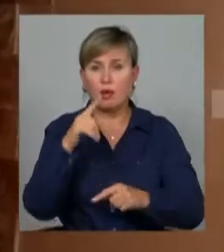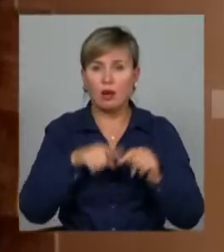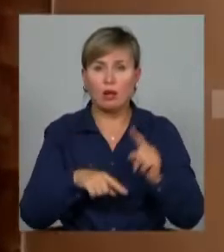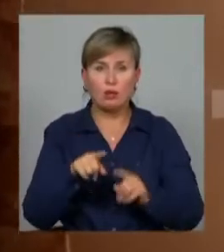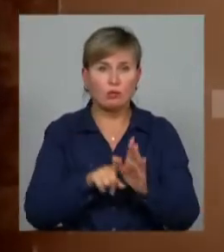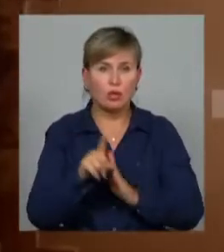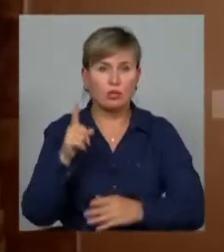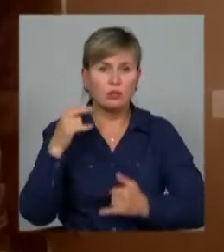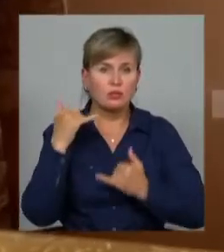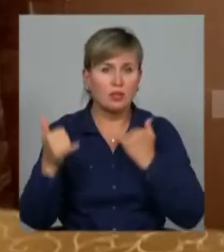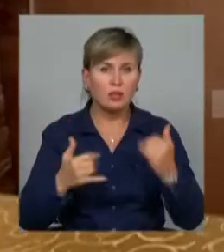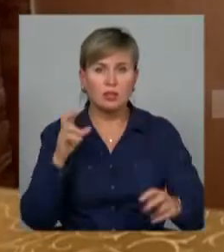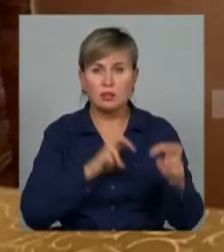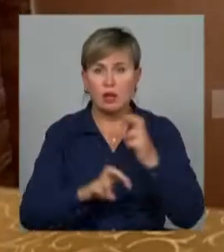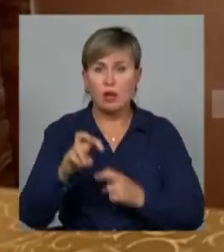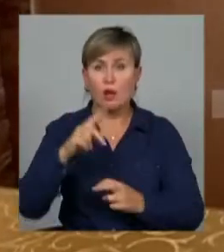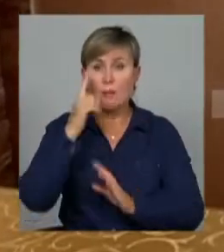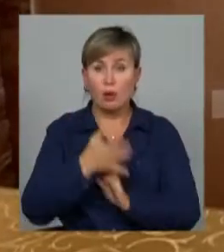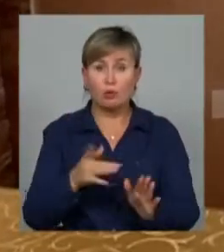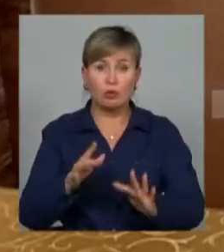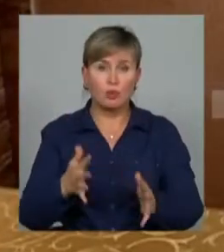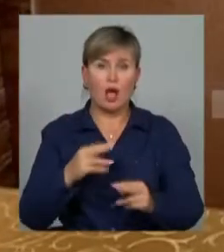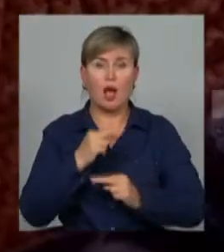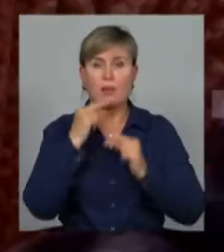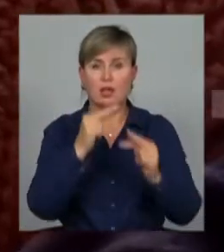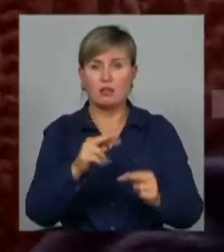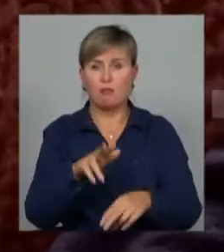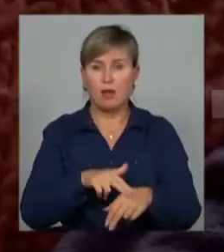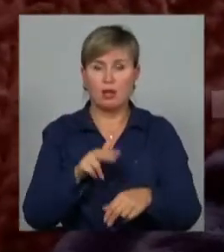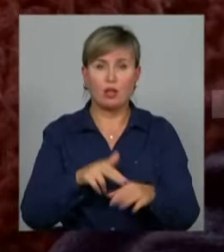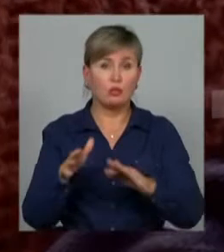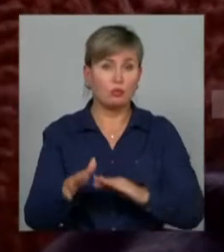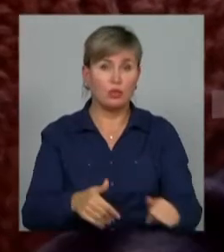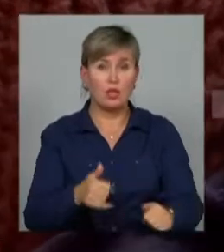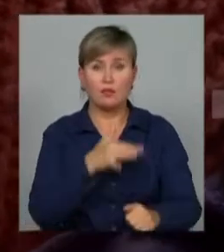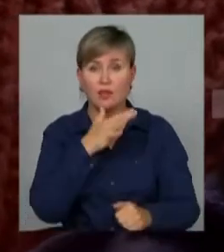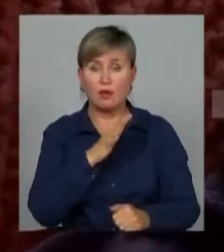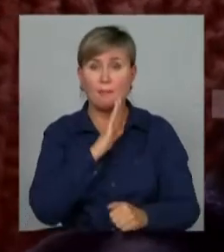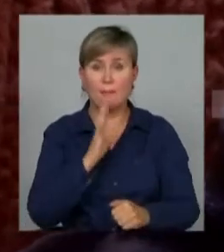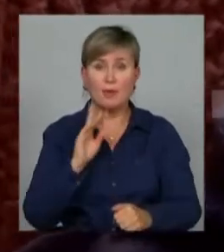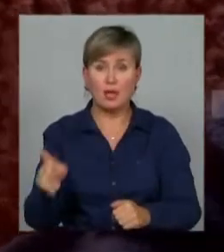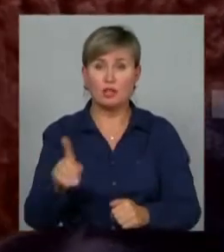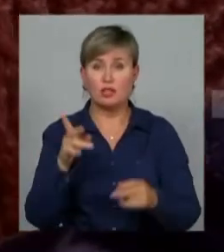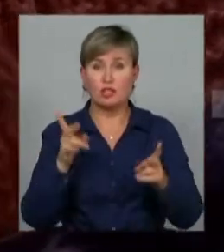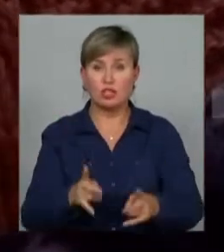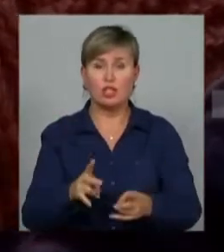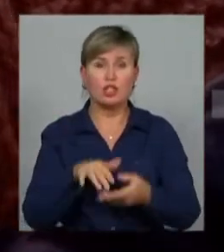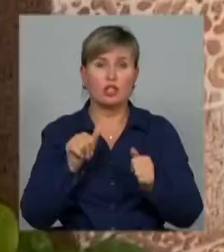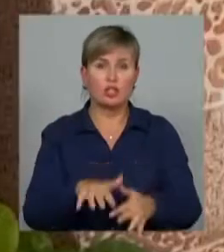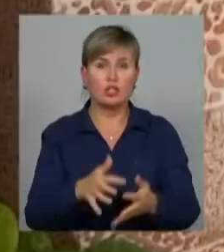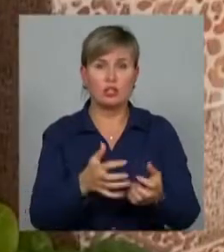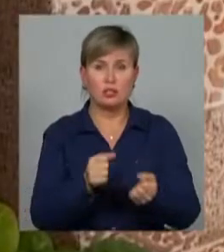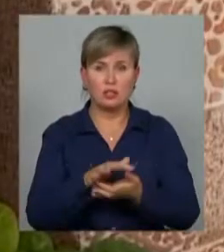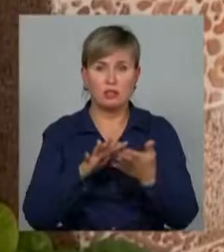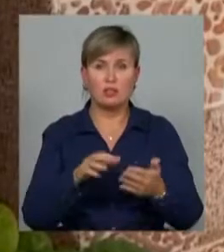забили тревогу, а когда поняли, что произошло, обратились в полицию. Но спустя некоторое время мать жертвы решила забрать заявление, поскольку